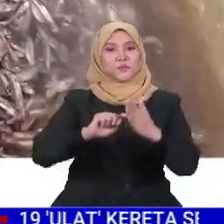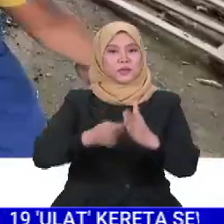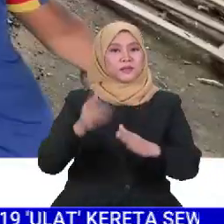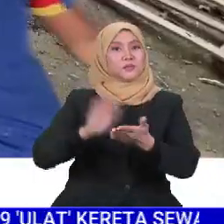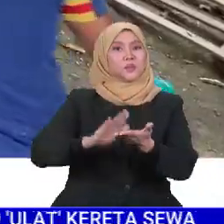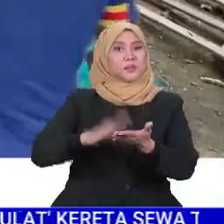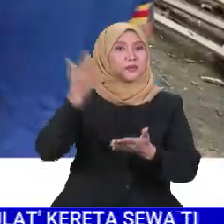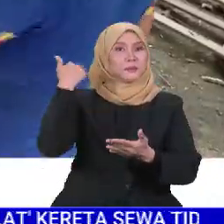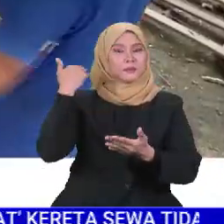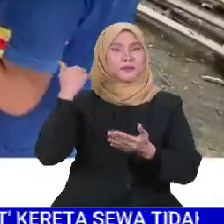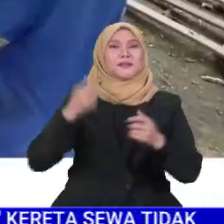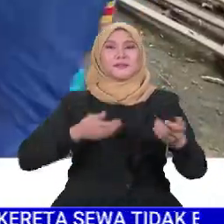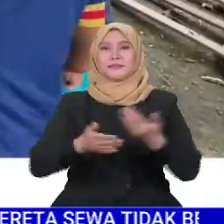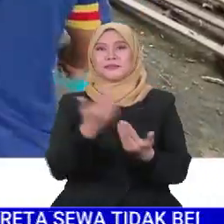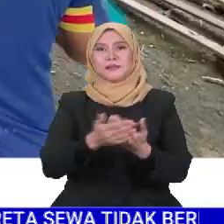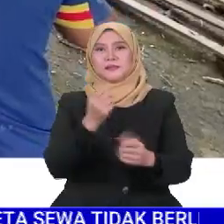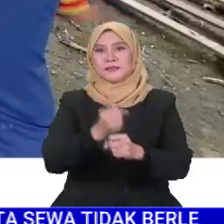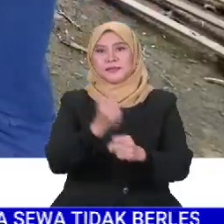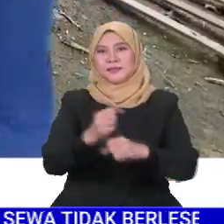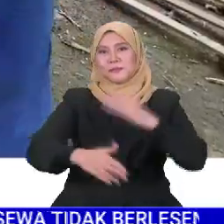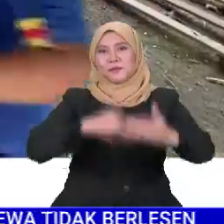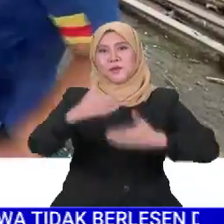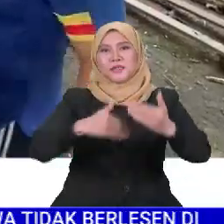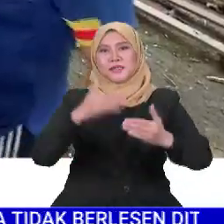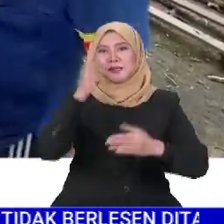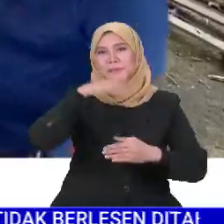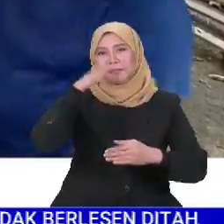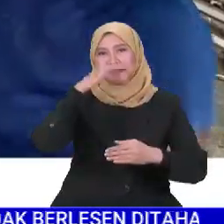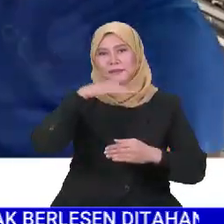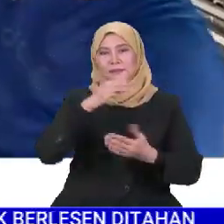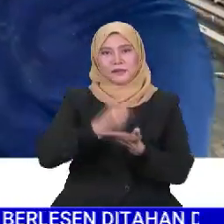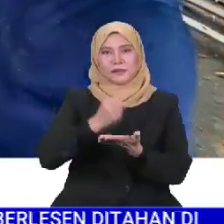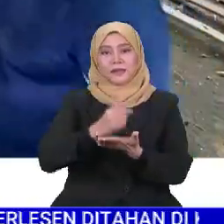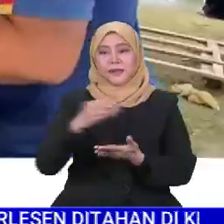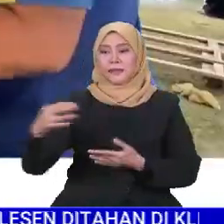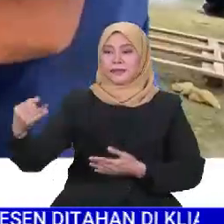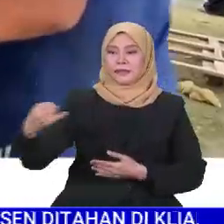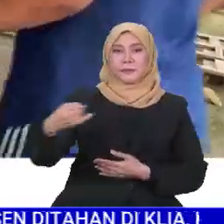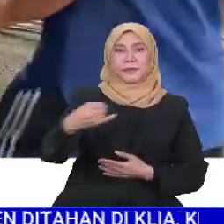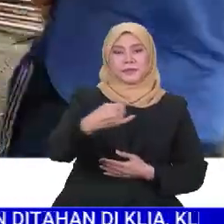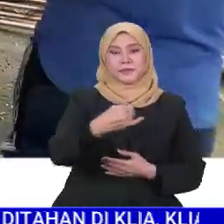sekolah memudahkannya mengendalikan kerja-kerja memproses belacan dan ikan bilis.